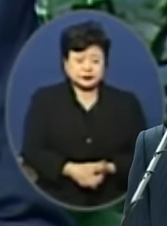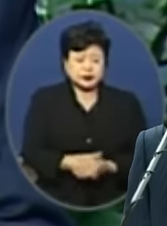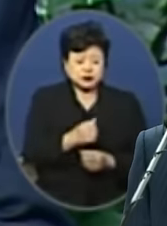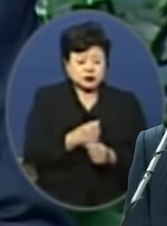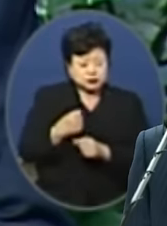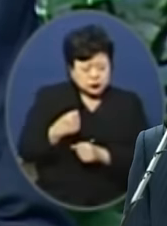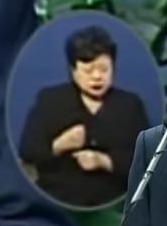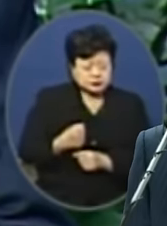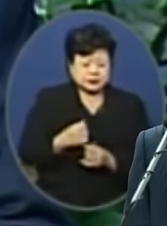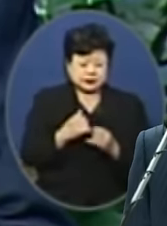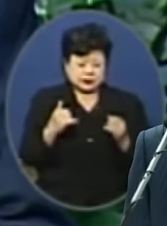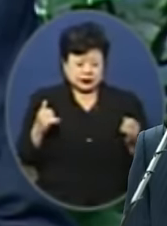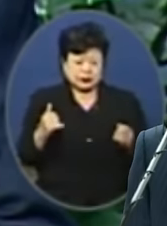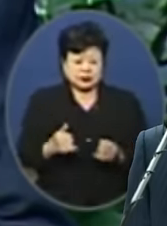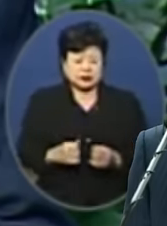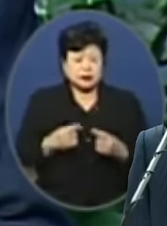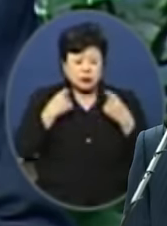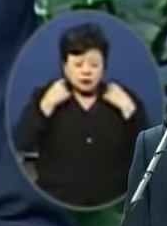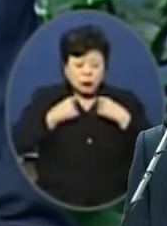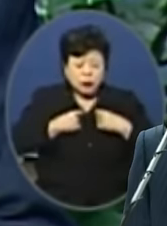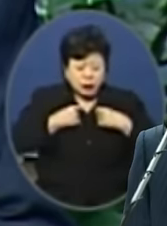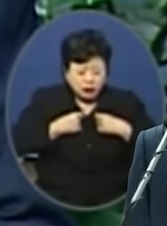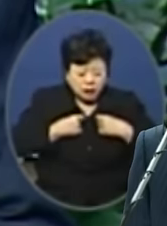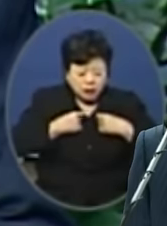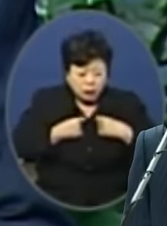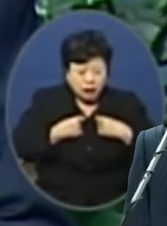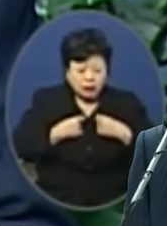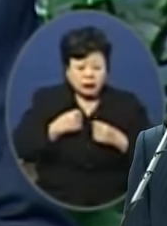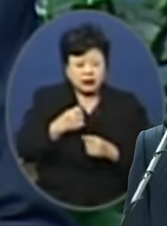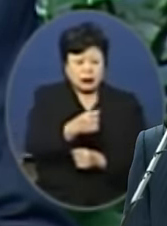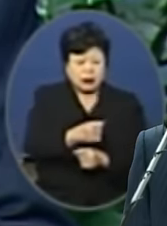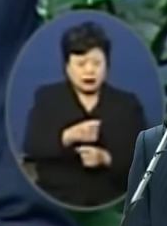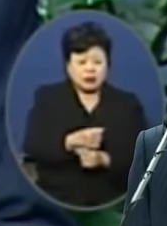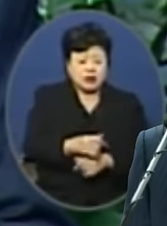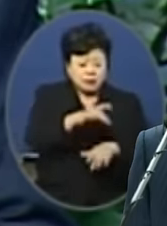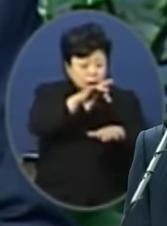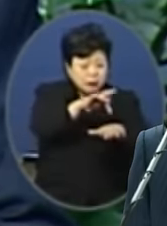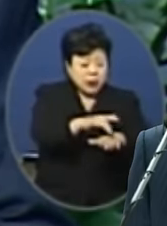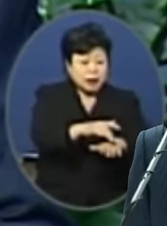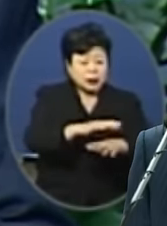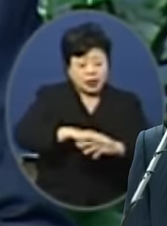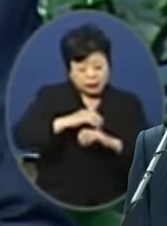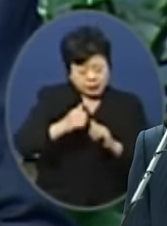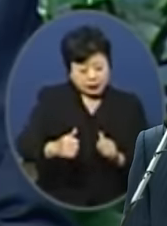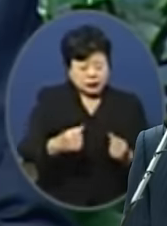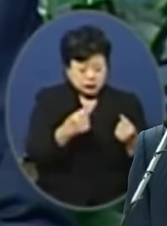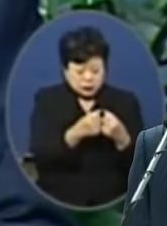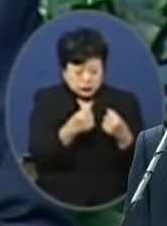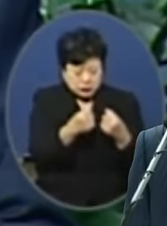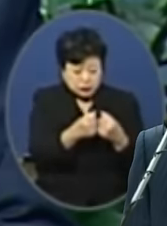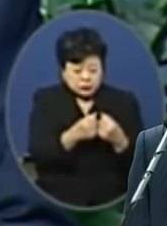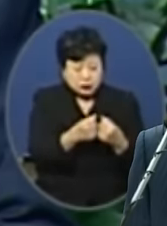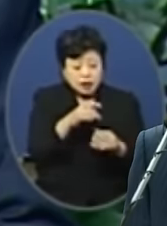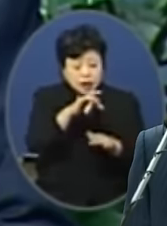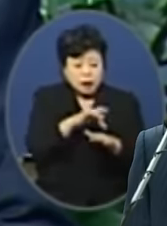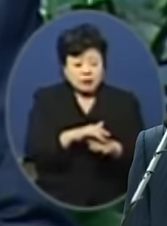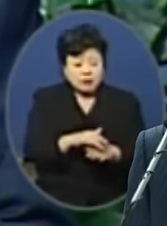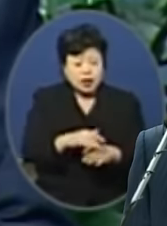수고하고 무거운 짐을 우리의 목에다가 감아놓은 마귀와 대결해서 싸운 것입니다. 마귀가 우리